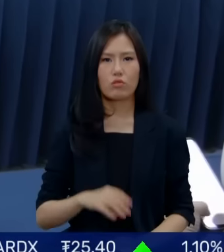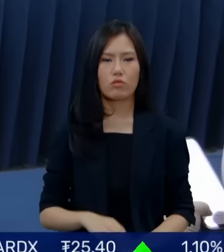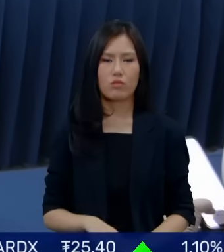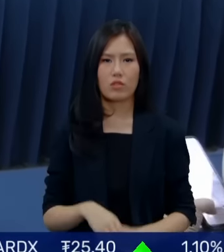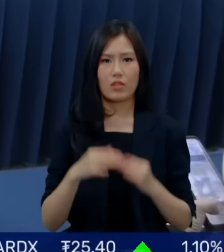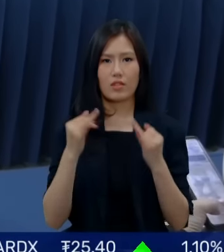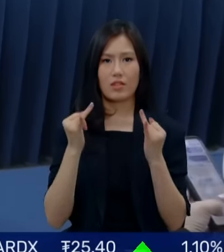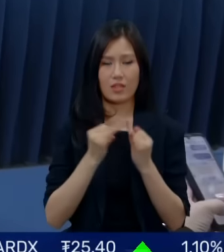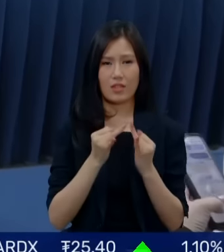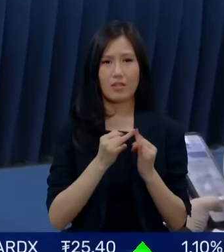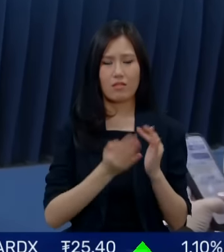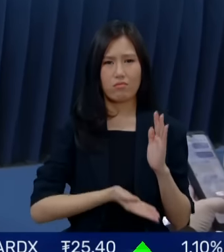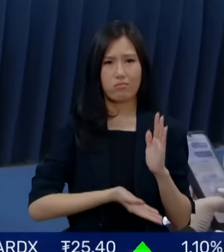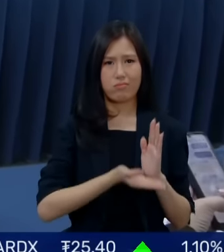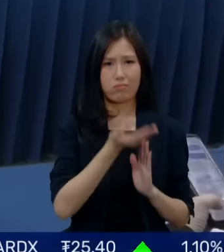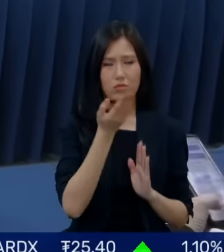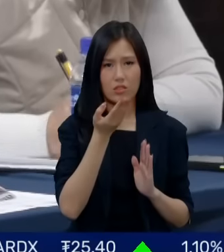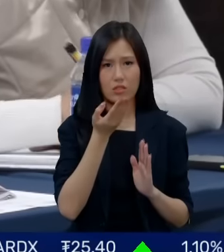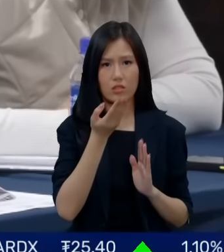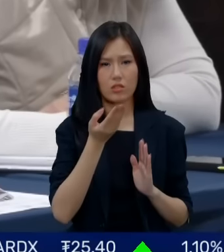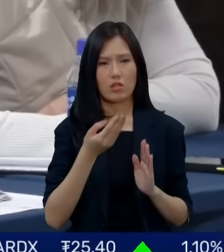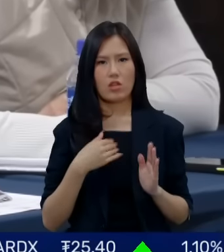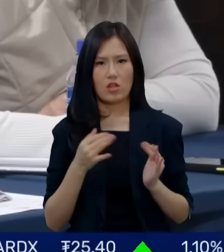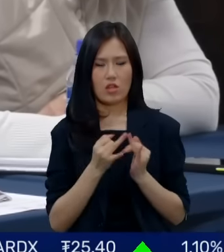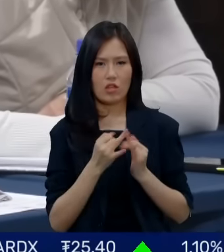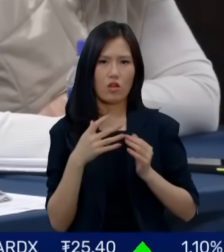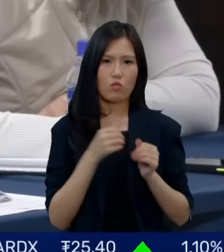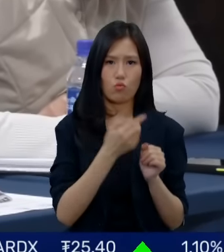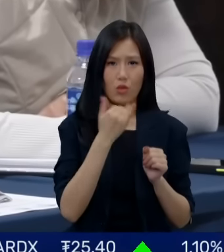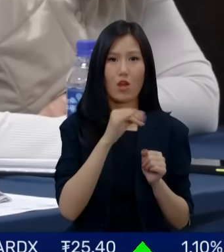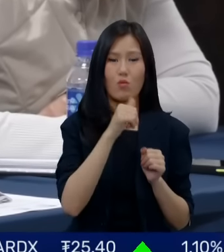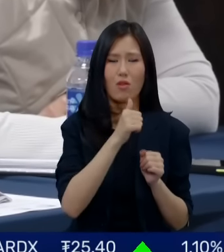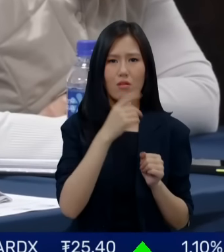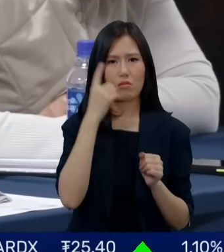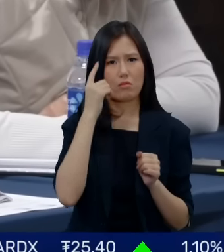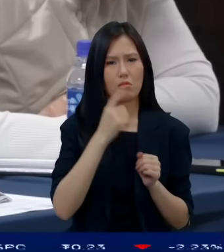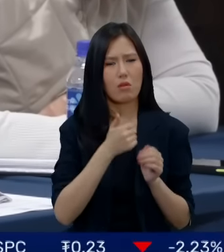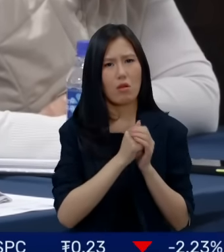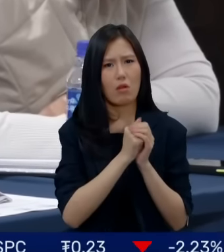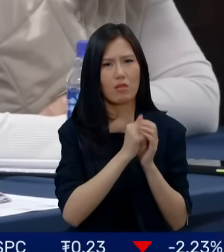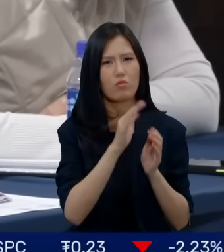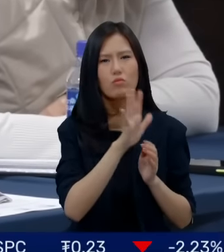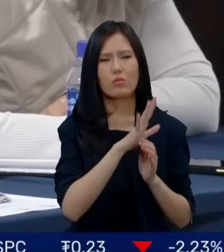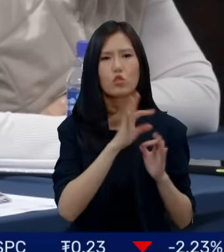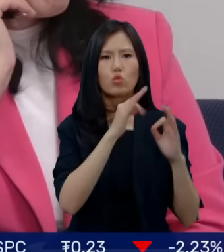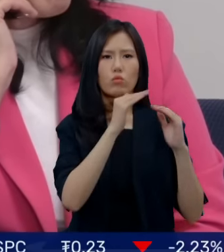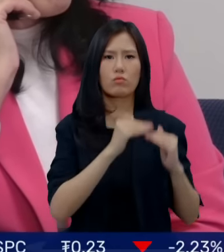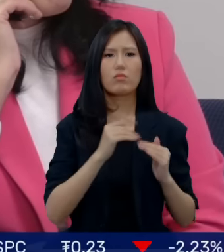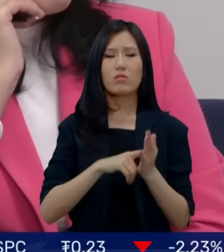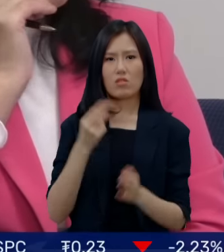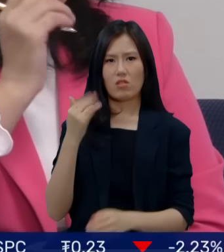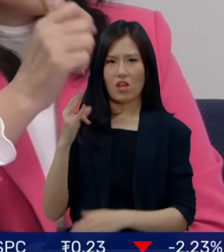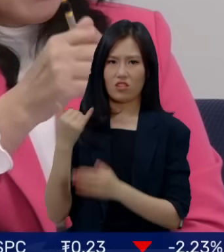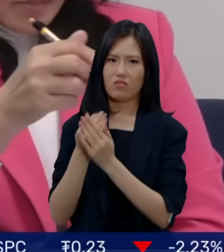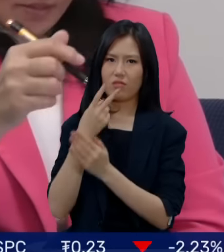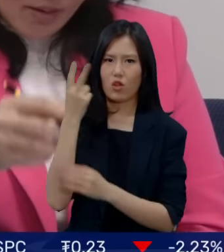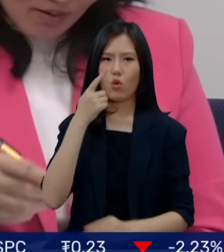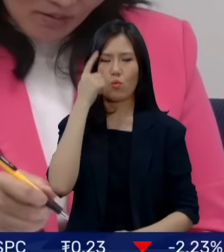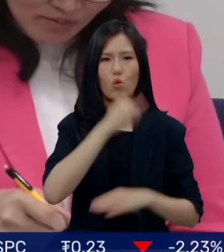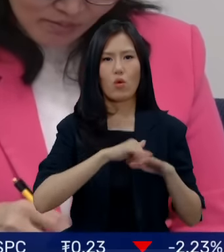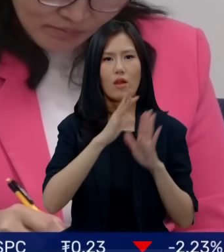Цахим технологийн хөгжилтэй хүл нийлүүлэн алхах нь саашаалтач гэлээ түнгэн тааруулах нь чухал болохыг Даносын жишээнээс харж болохоор байна. Манай улсад насан турш